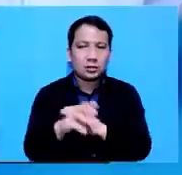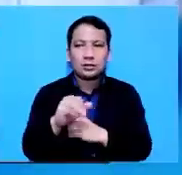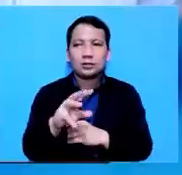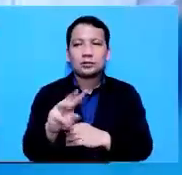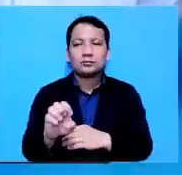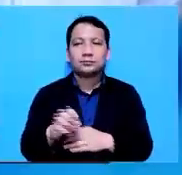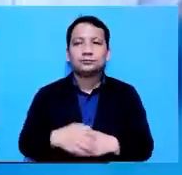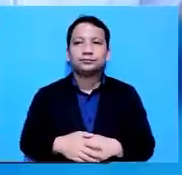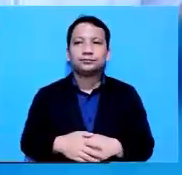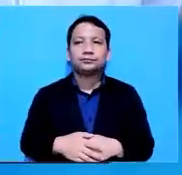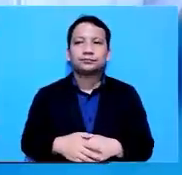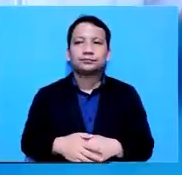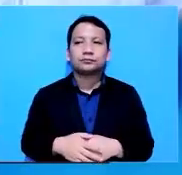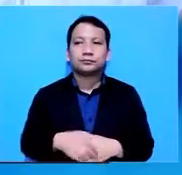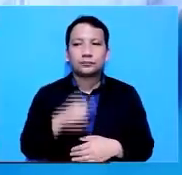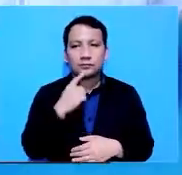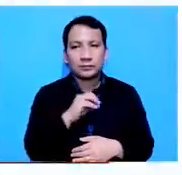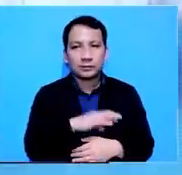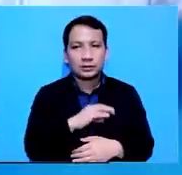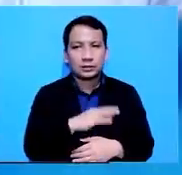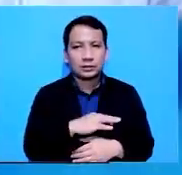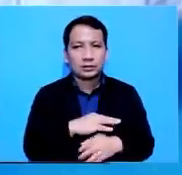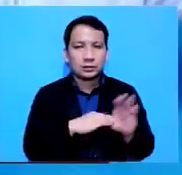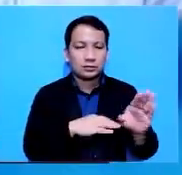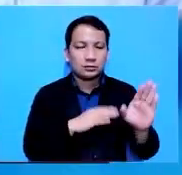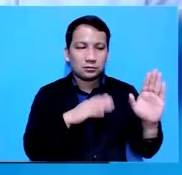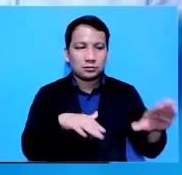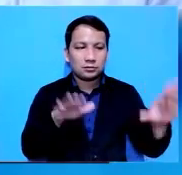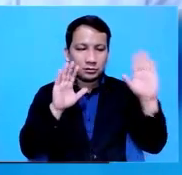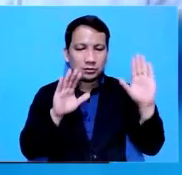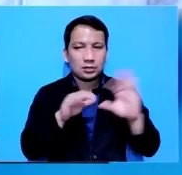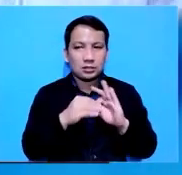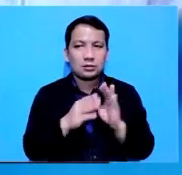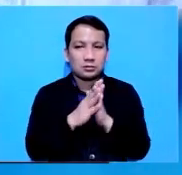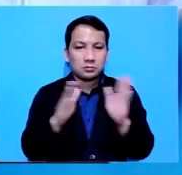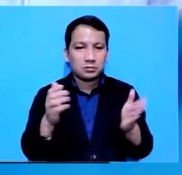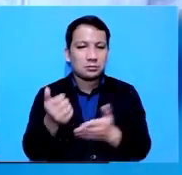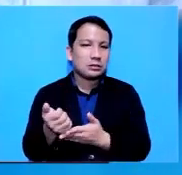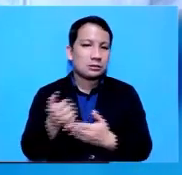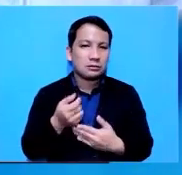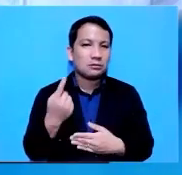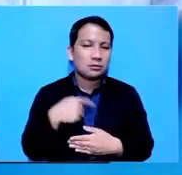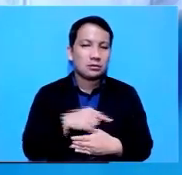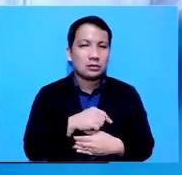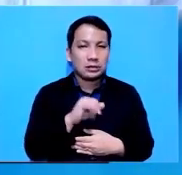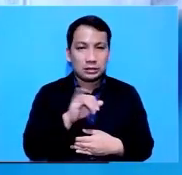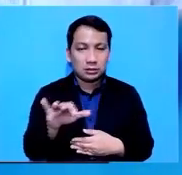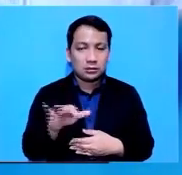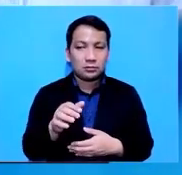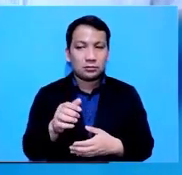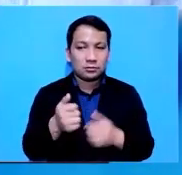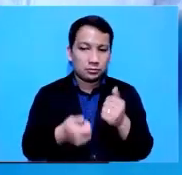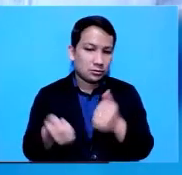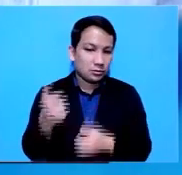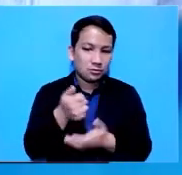It's not a benefit to them if they surrender. That would be a big help to us if an amnesty law is passed,